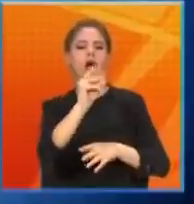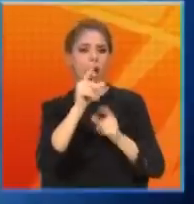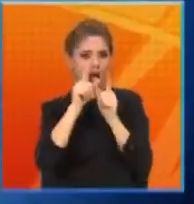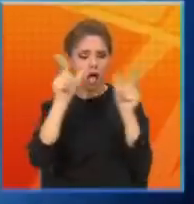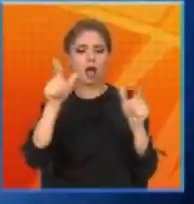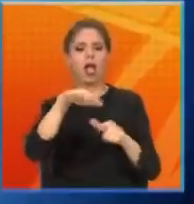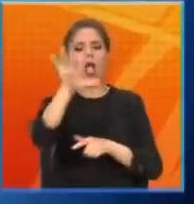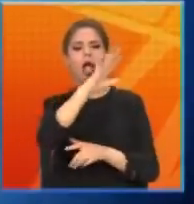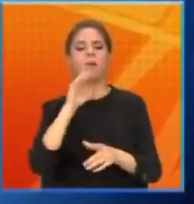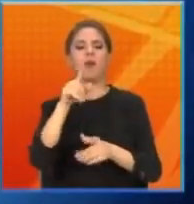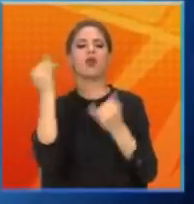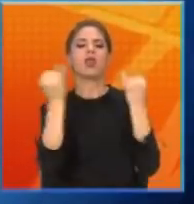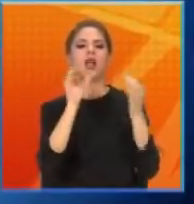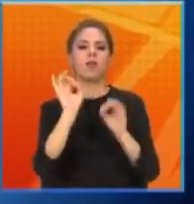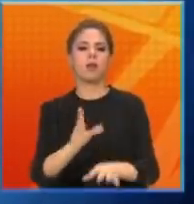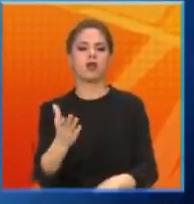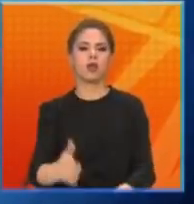anonsuydu.